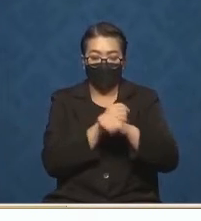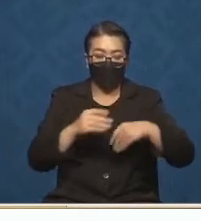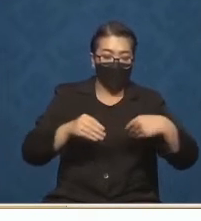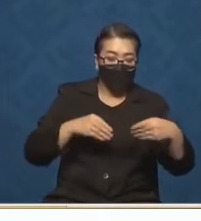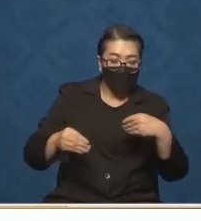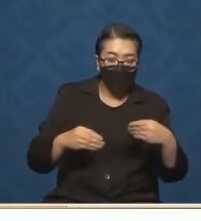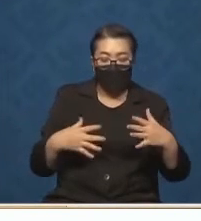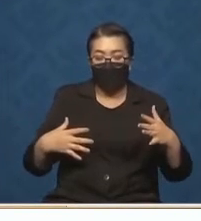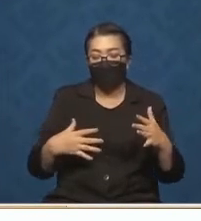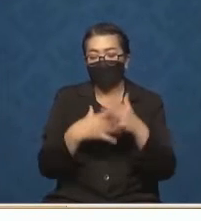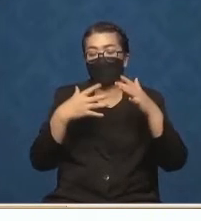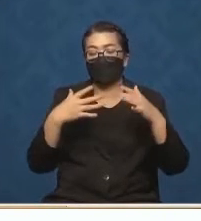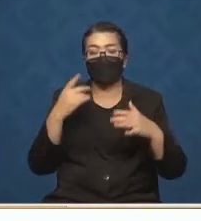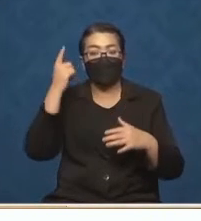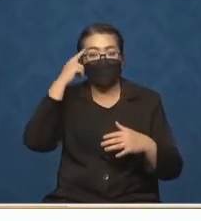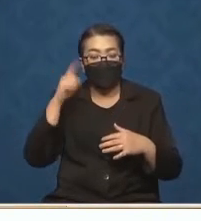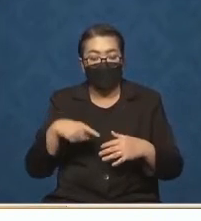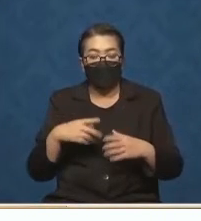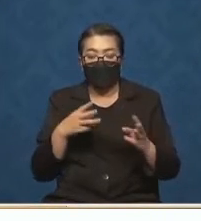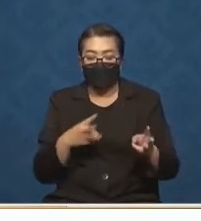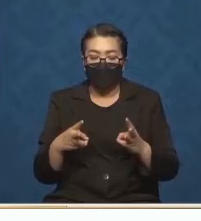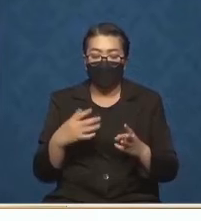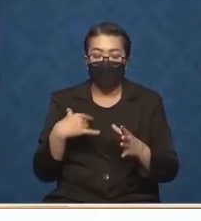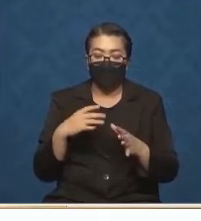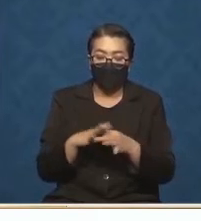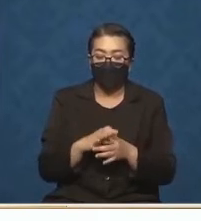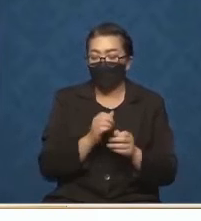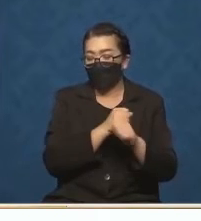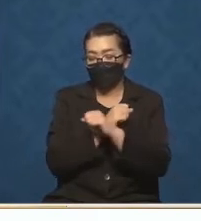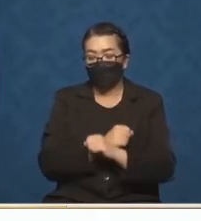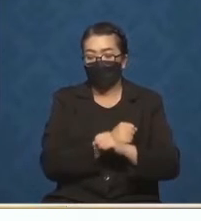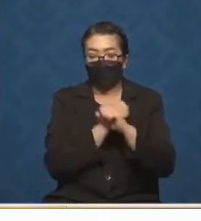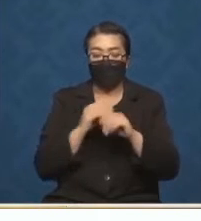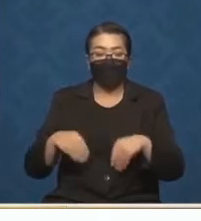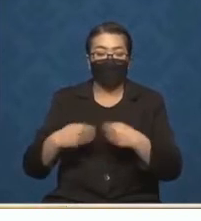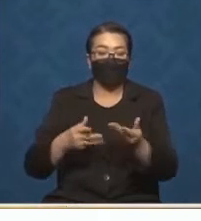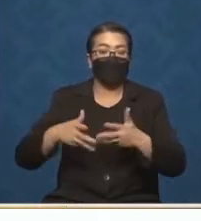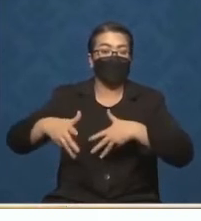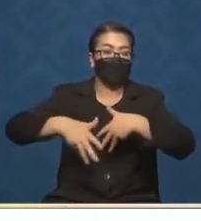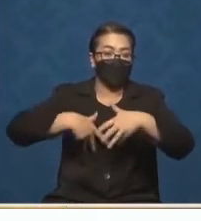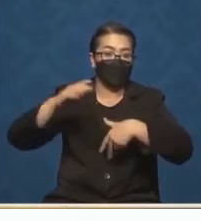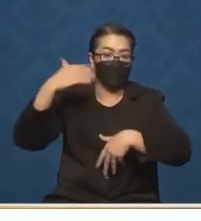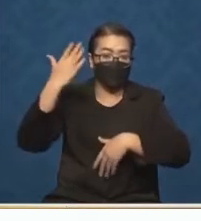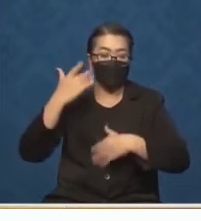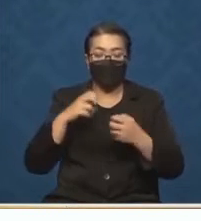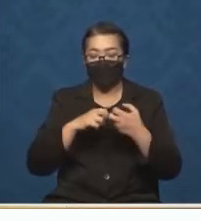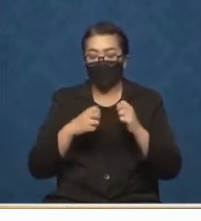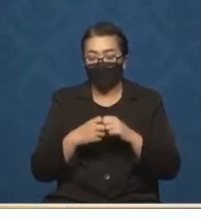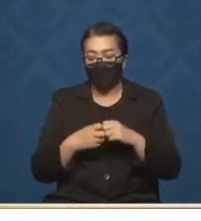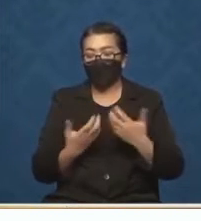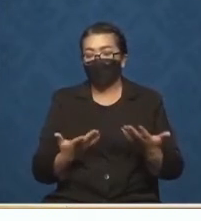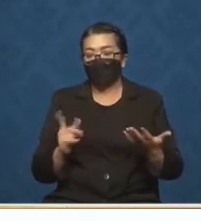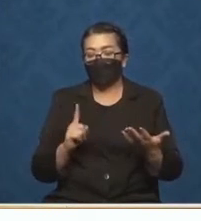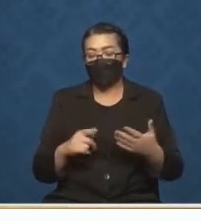ีอำนาจหนาที่ที่เกี่ยวข้องในการทจะแก้ไขปญหาให้พี่นปชาชนเราตองเริ่ตนดอยนี้ก่อนว่าปัหากัาชัฟังเนี่ย